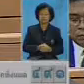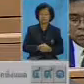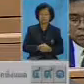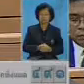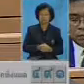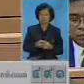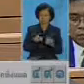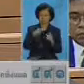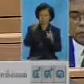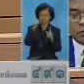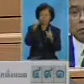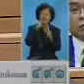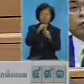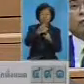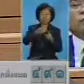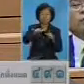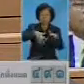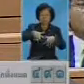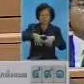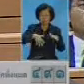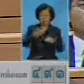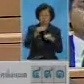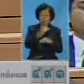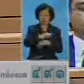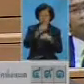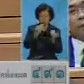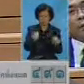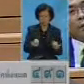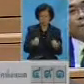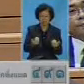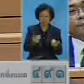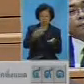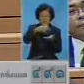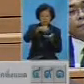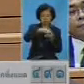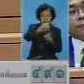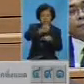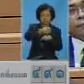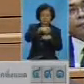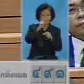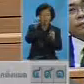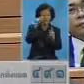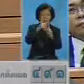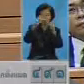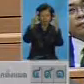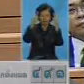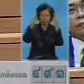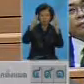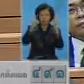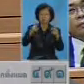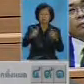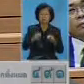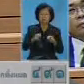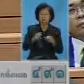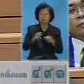เป้าหมายของพี่น้องประชาชนวันนี้เรียนถึงท่านประธานไปถึงรัฐมนตรีถ้